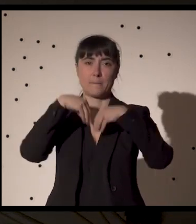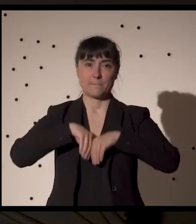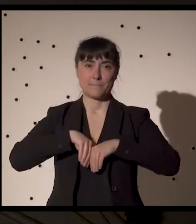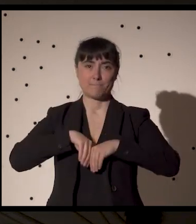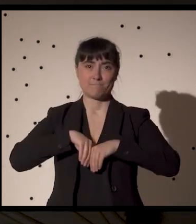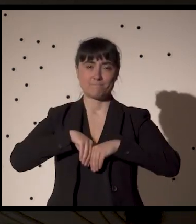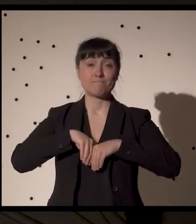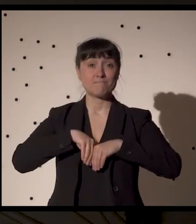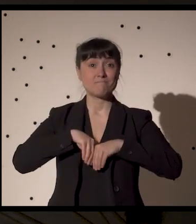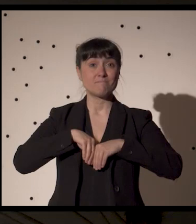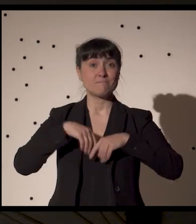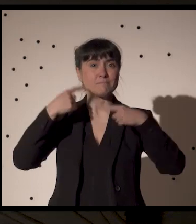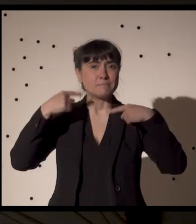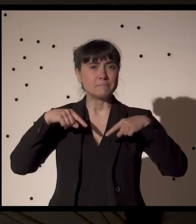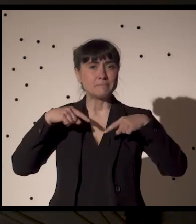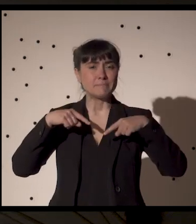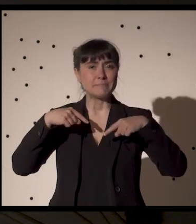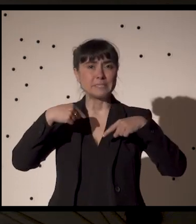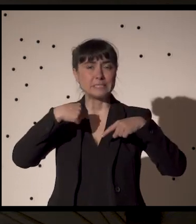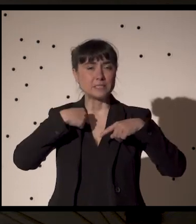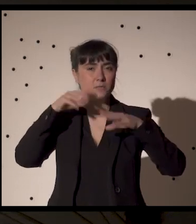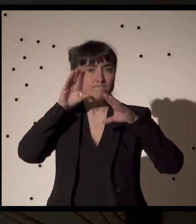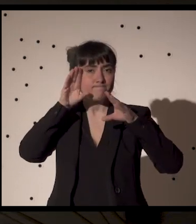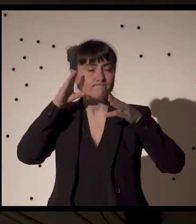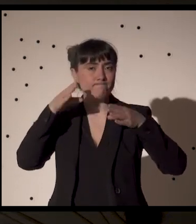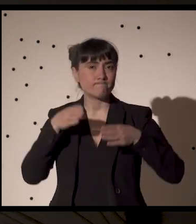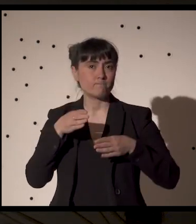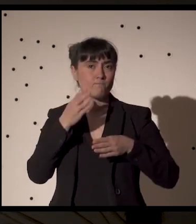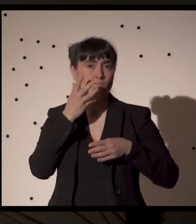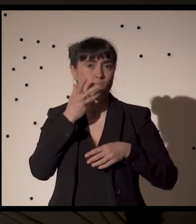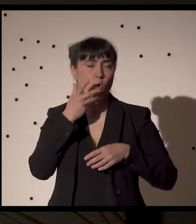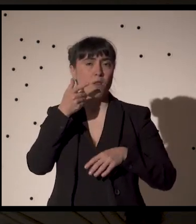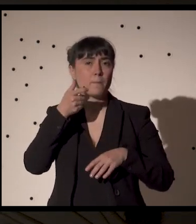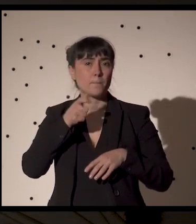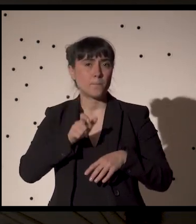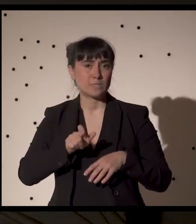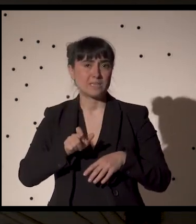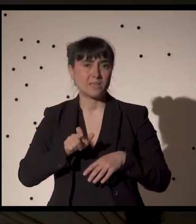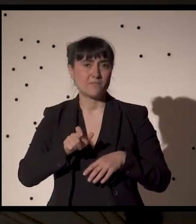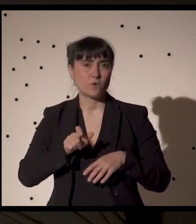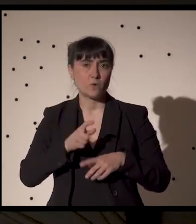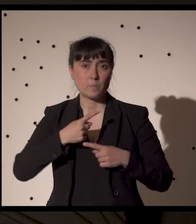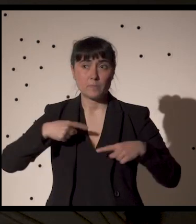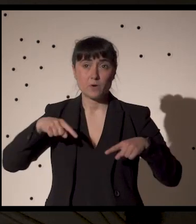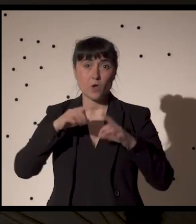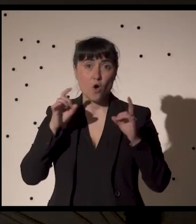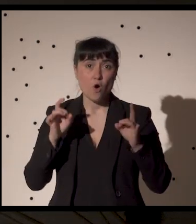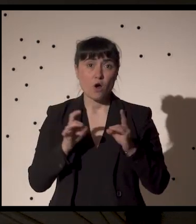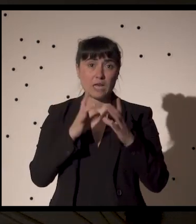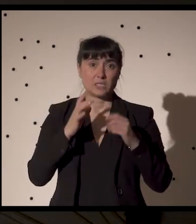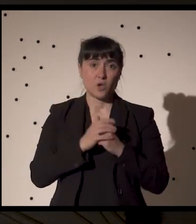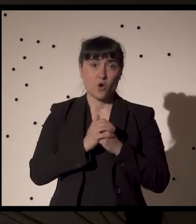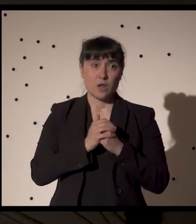voglio soffermare perché in questi quindi questo può essere sicuramente la possibilità e un'occasione anche per i nostri